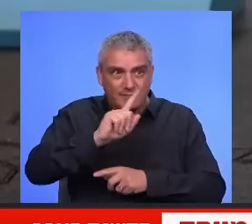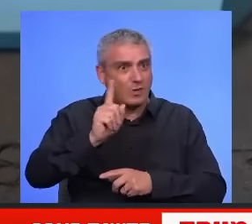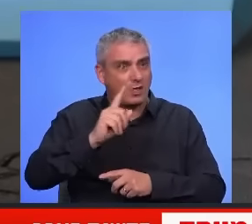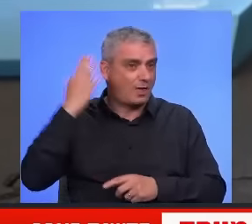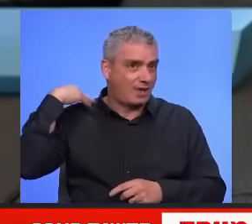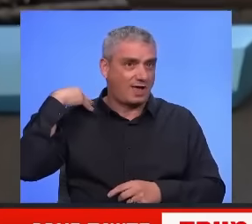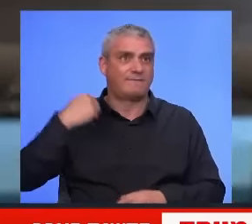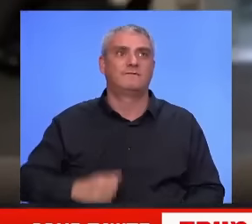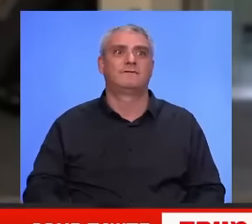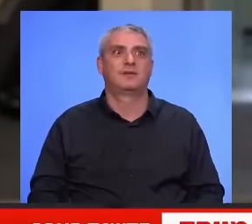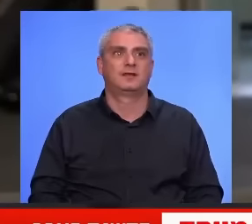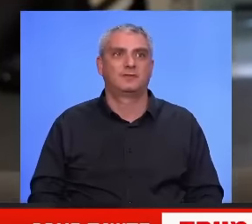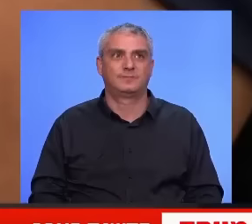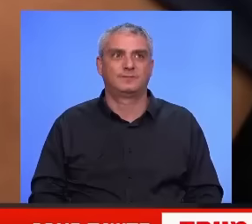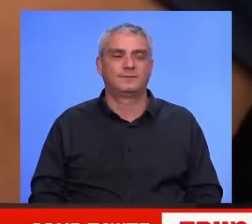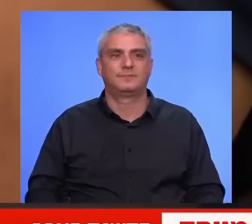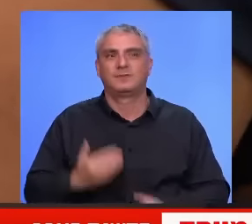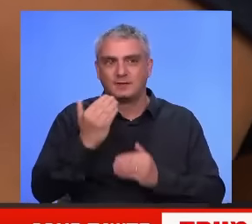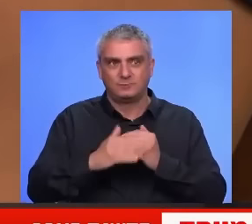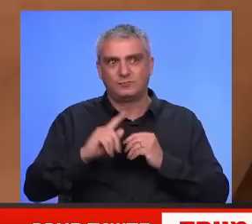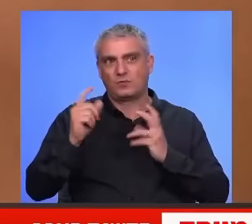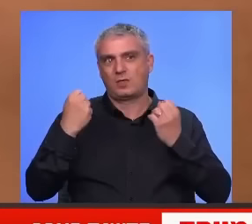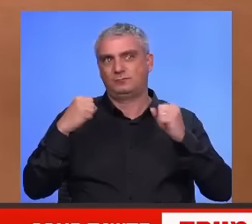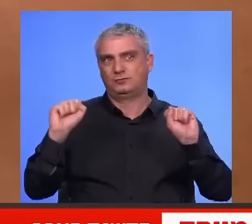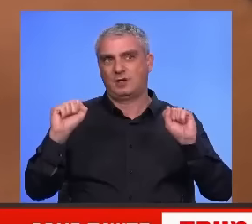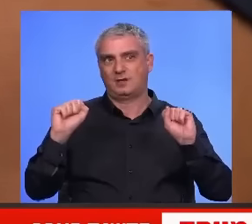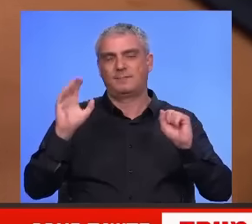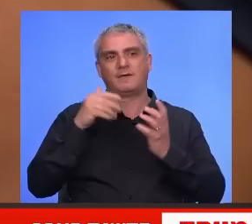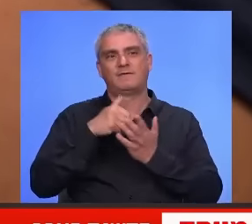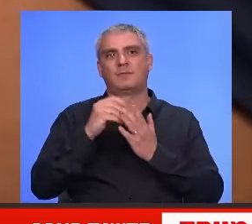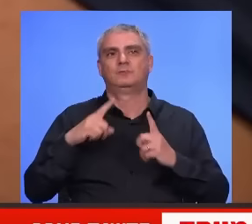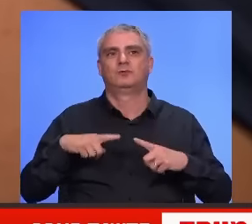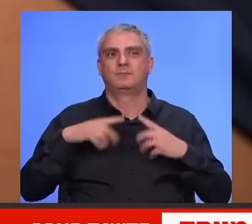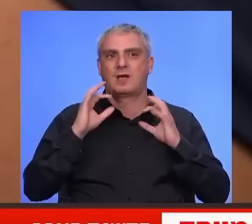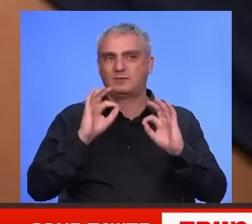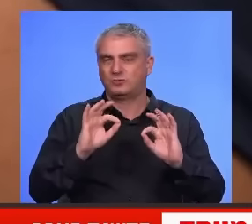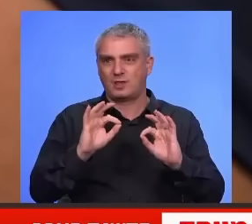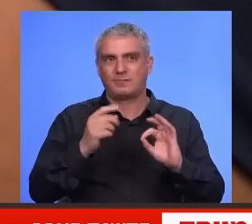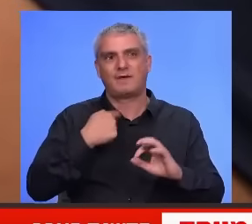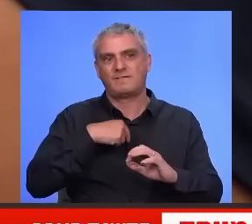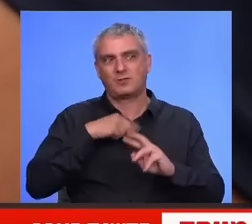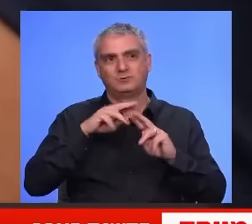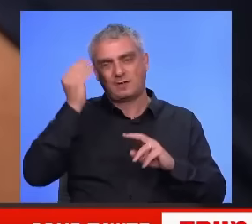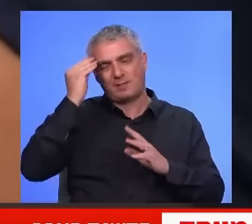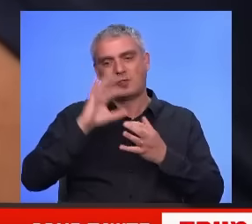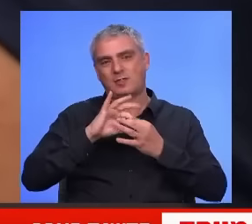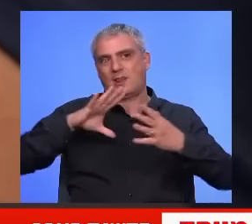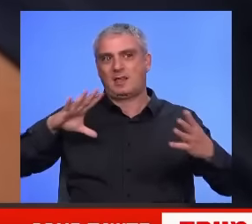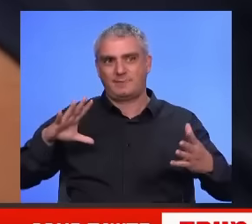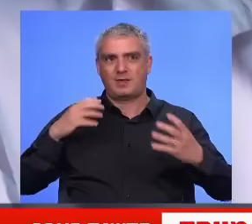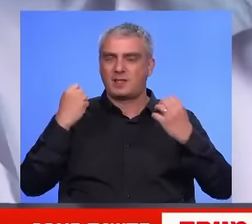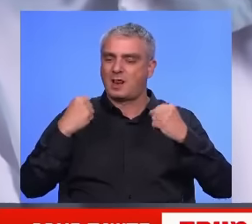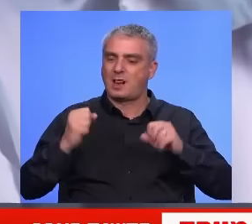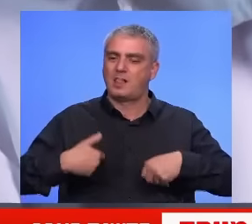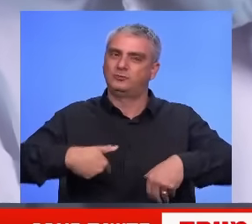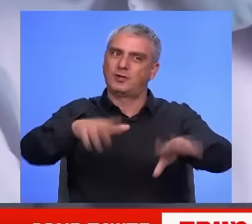הגב. ובסוף כולם משתחררים. וממשיכים בחייהם. ואנחנו צריכים ללמוד להיפרד, לשחרר אותם